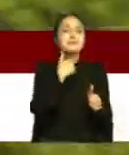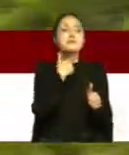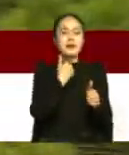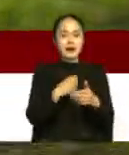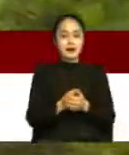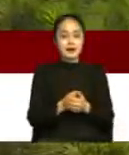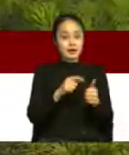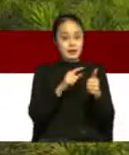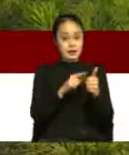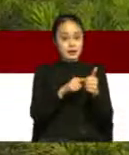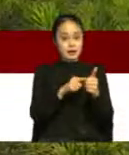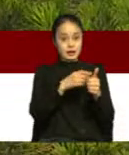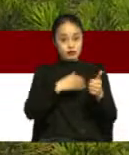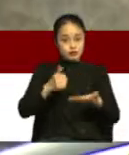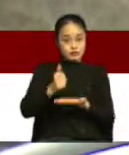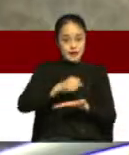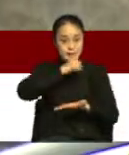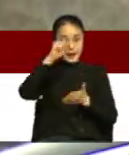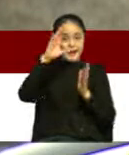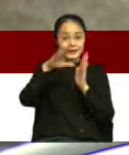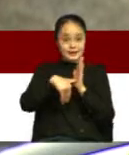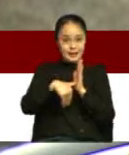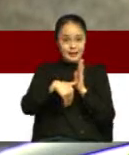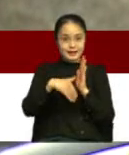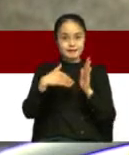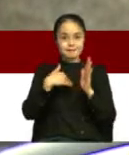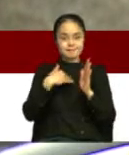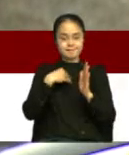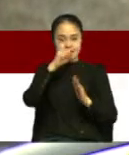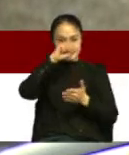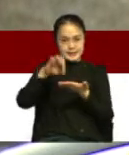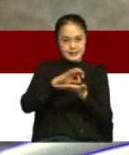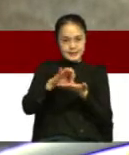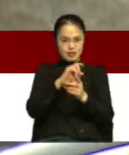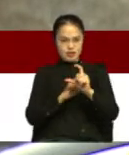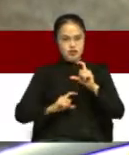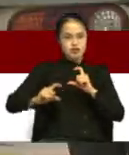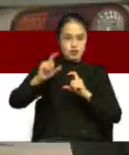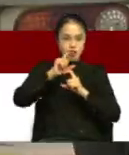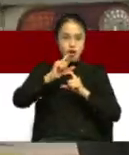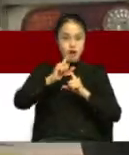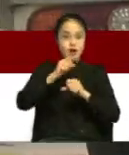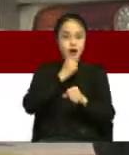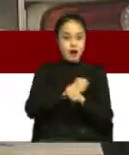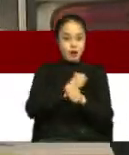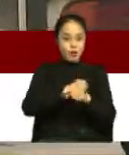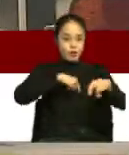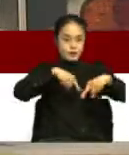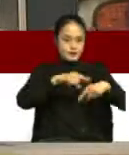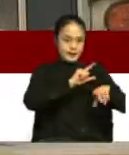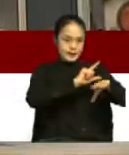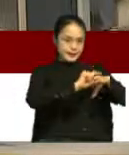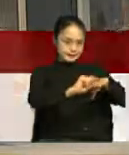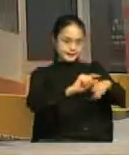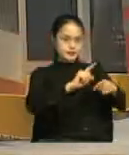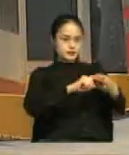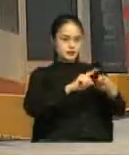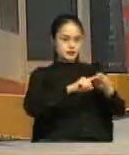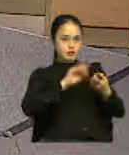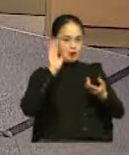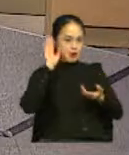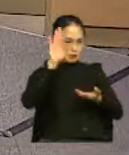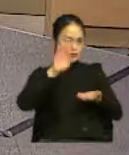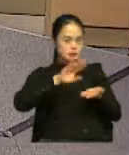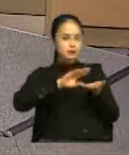되면 최하위권인 재정자립도를 획기적으로 끌어올리고 지방자치단체가 나아갈 길과 방향을 제시하겠다고